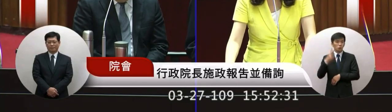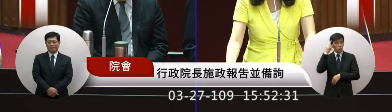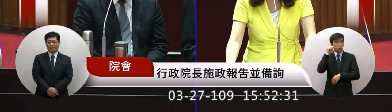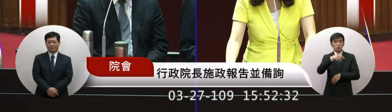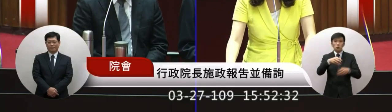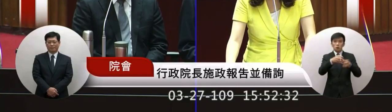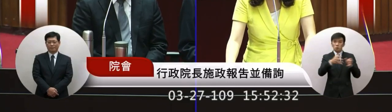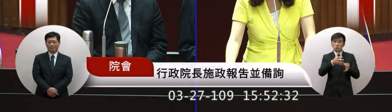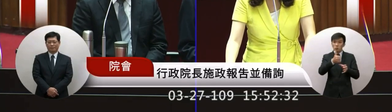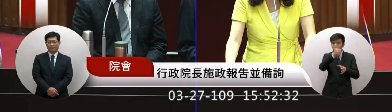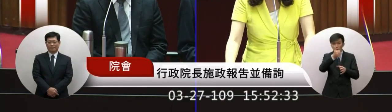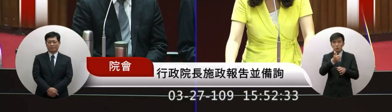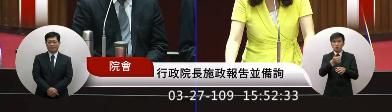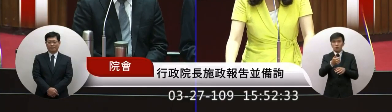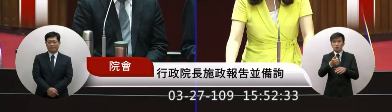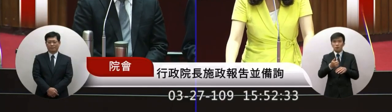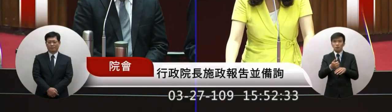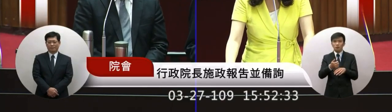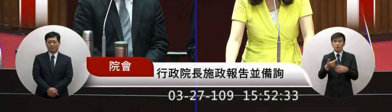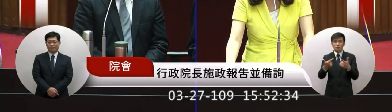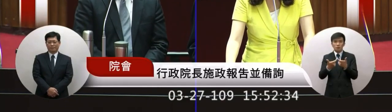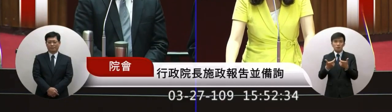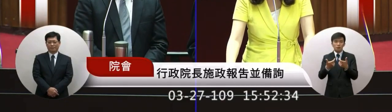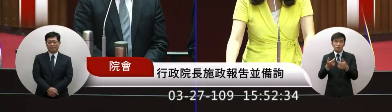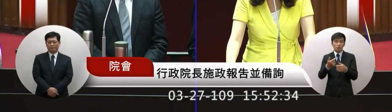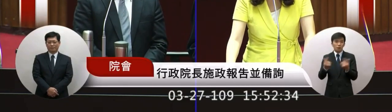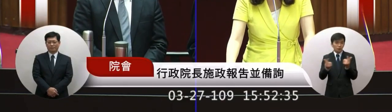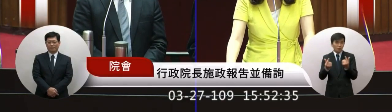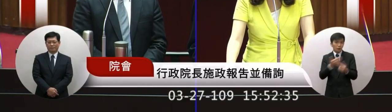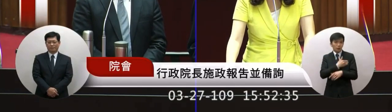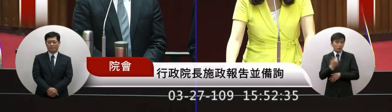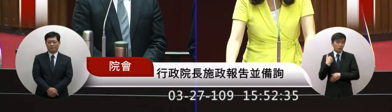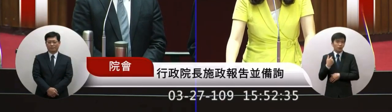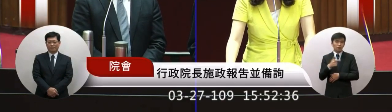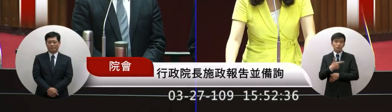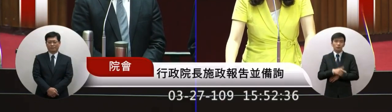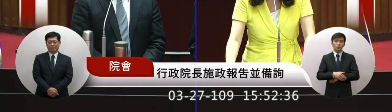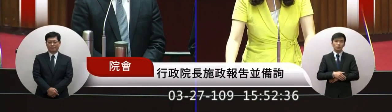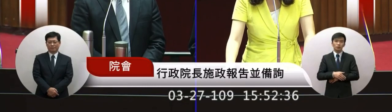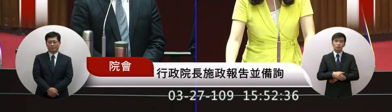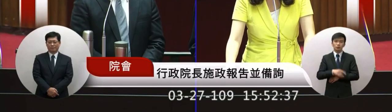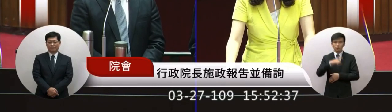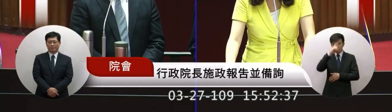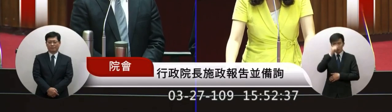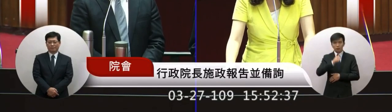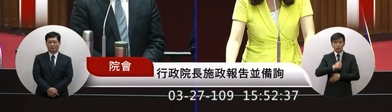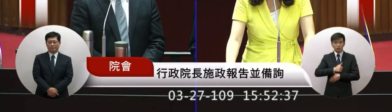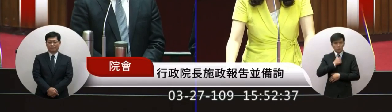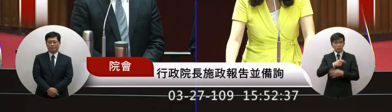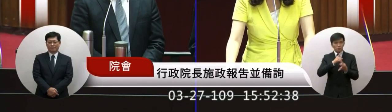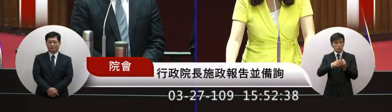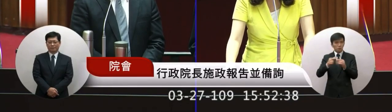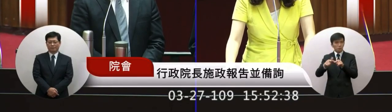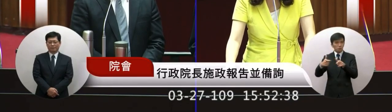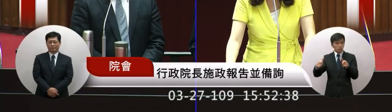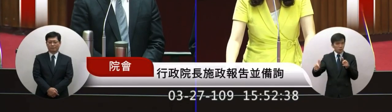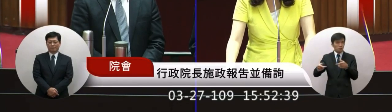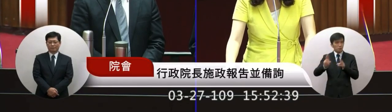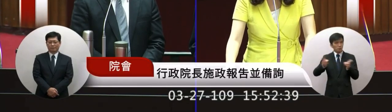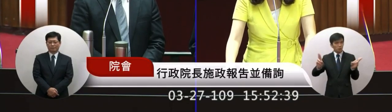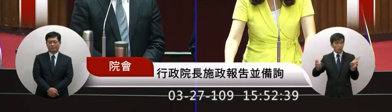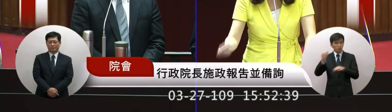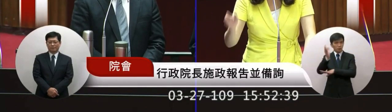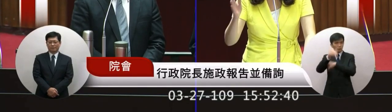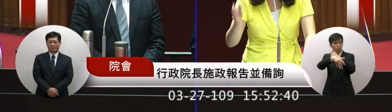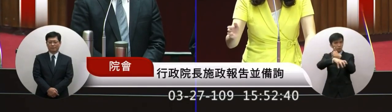部长没有不敬之意啊，而是他需要一个全方位的可以调动指挥所有相关部